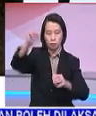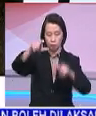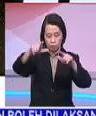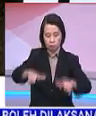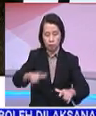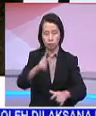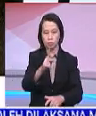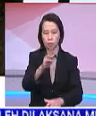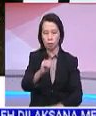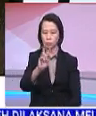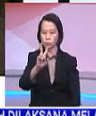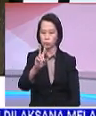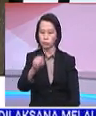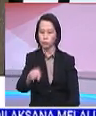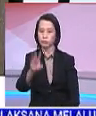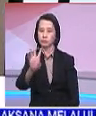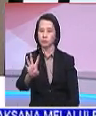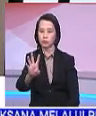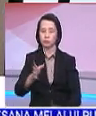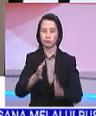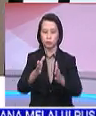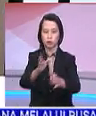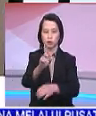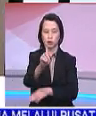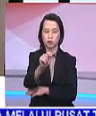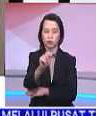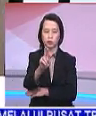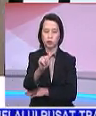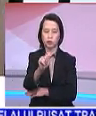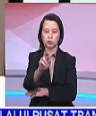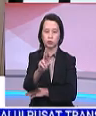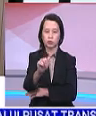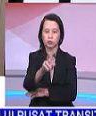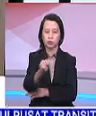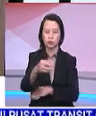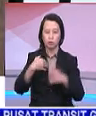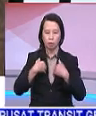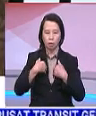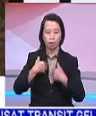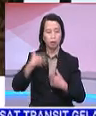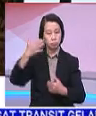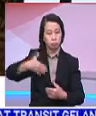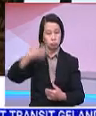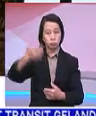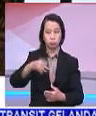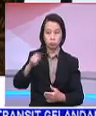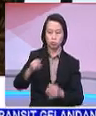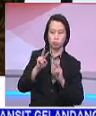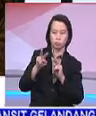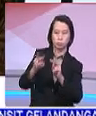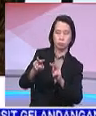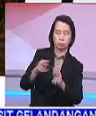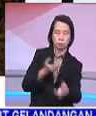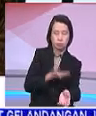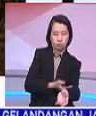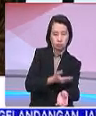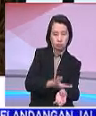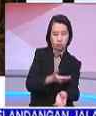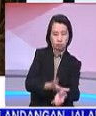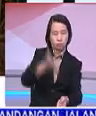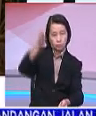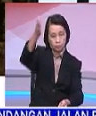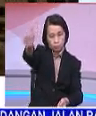di kilomet 2 per4 Jalan tuaran tersebut mempunyai nilai sejarah yang perlu dilihat generasi